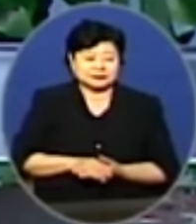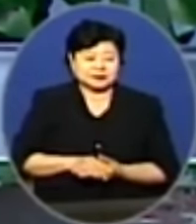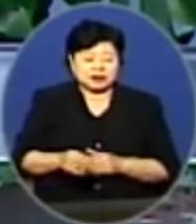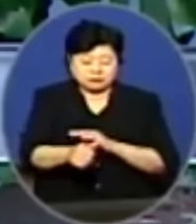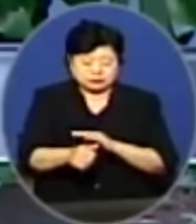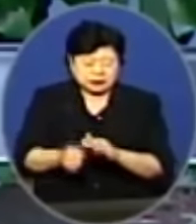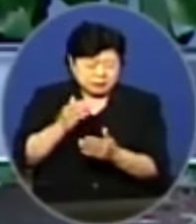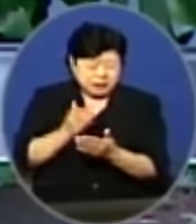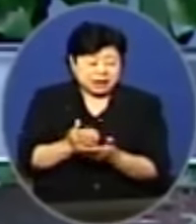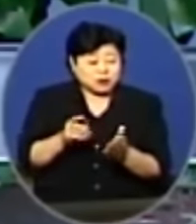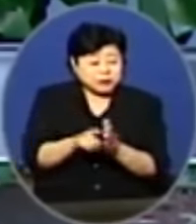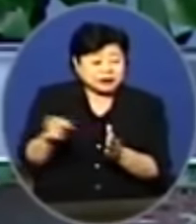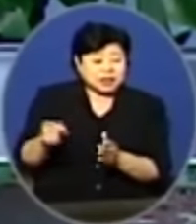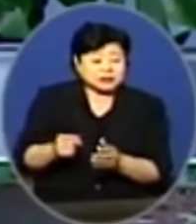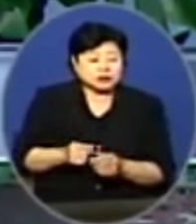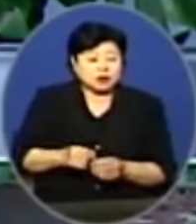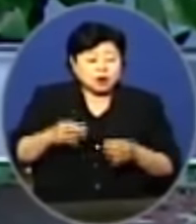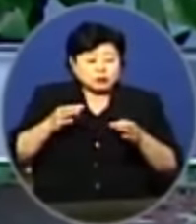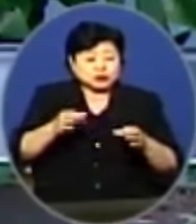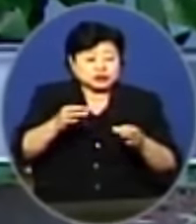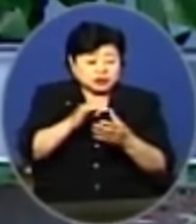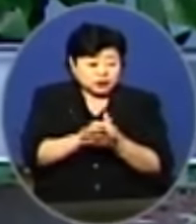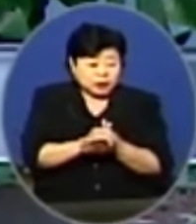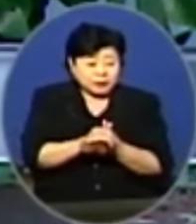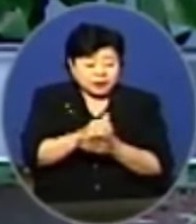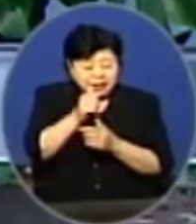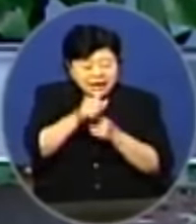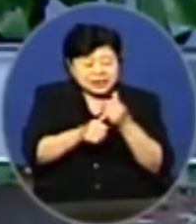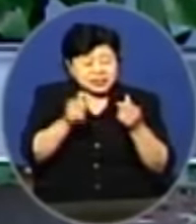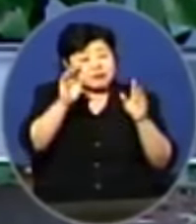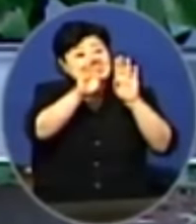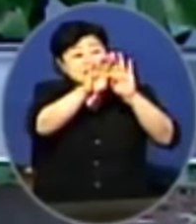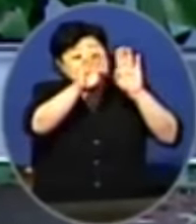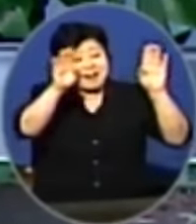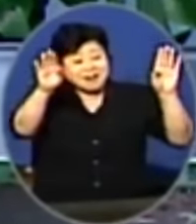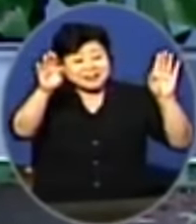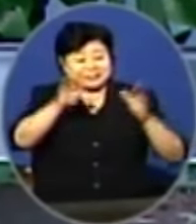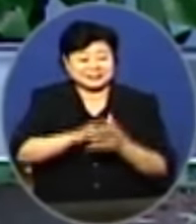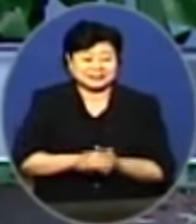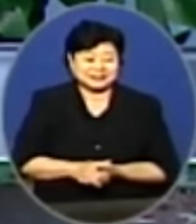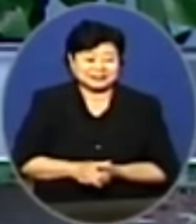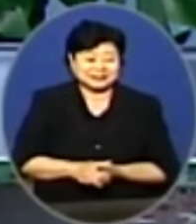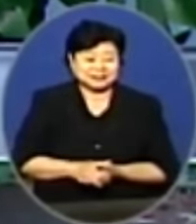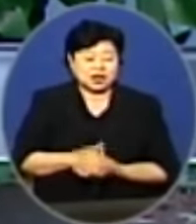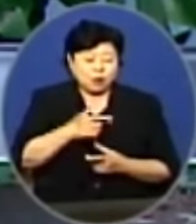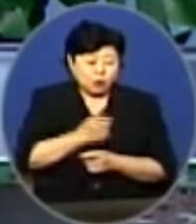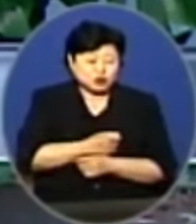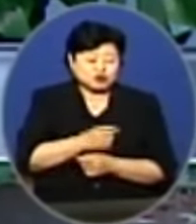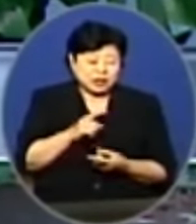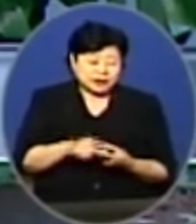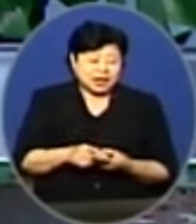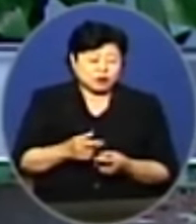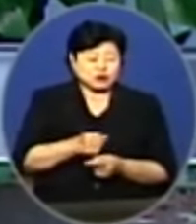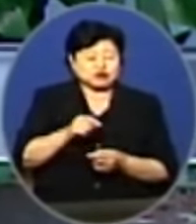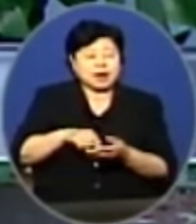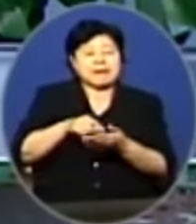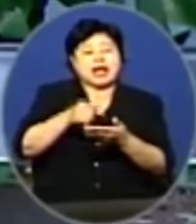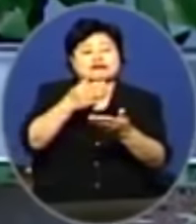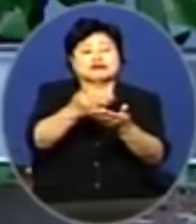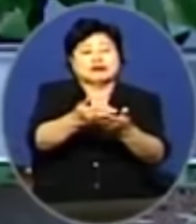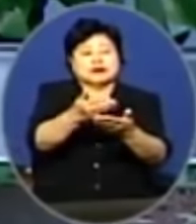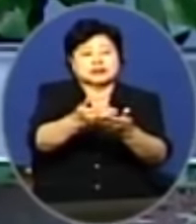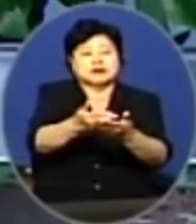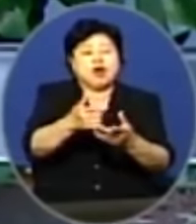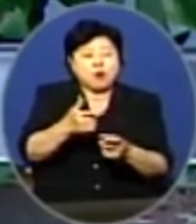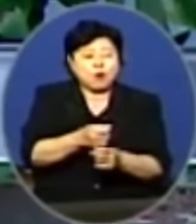불태지는 믿음으로 부르짖어 기도하면 하늘문이 열리는 것입니다. 내 원수에 대한 원한을 갚아주소서,